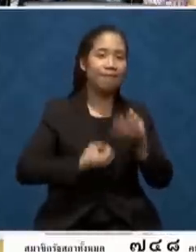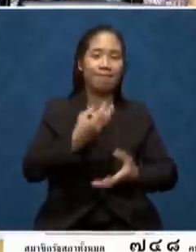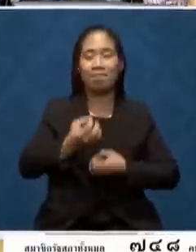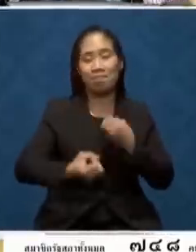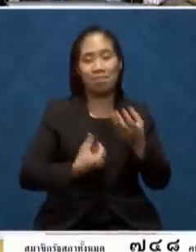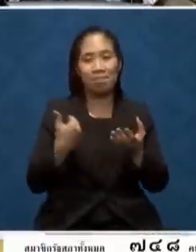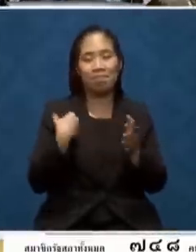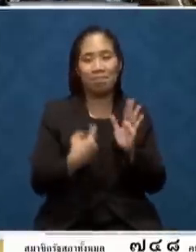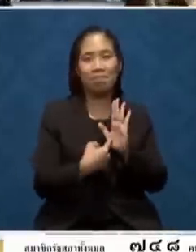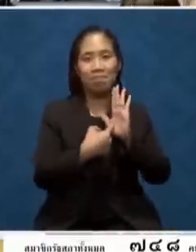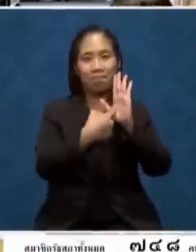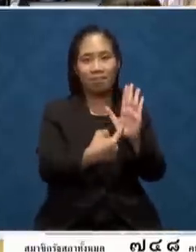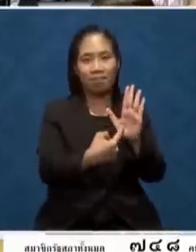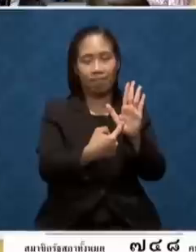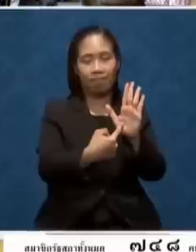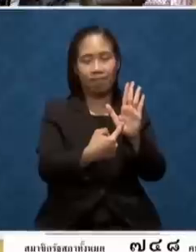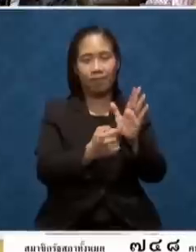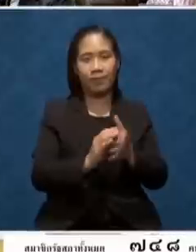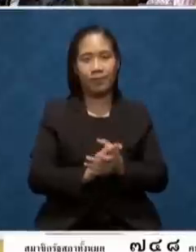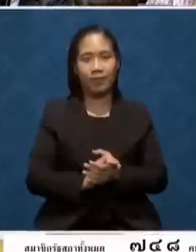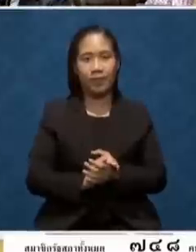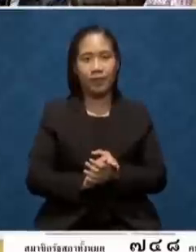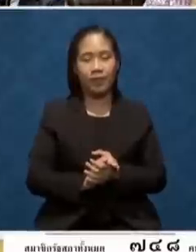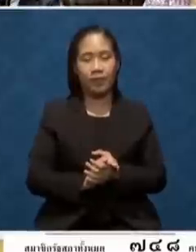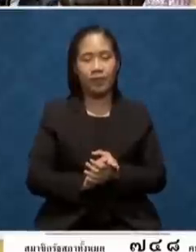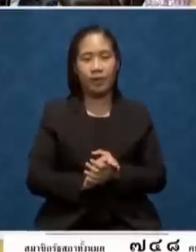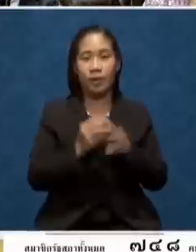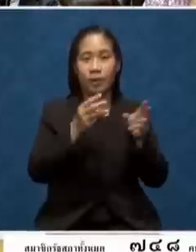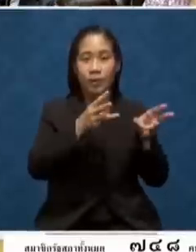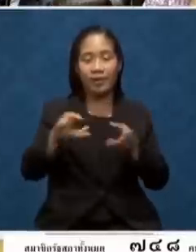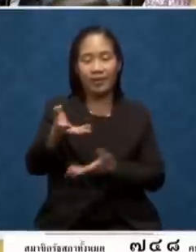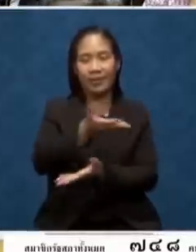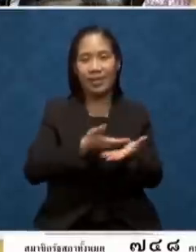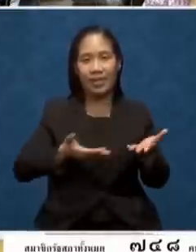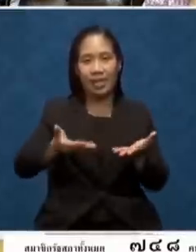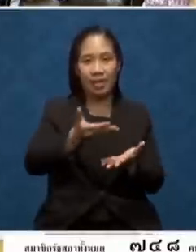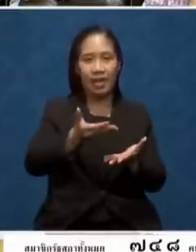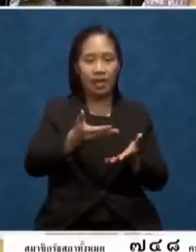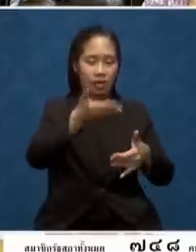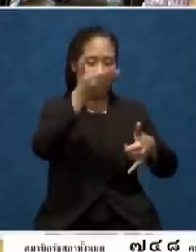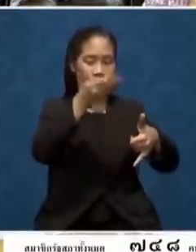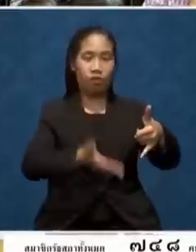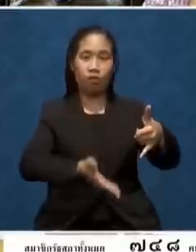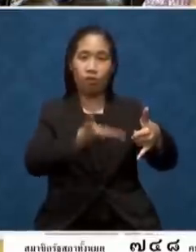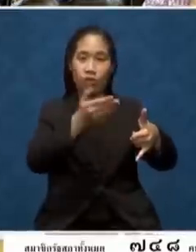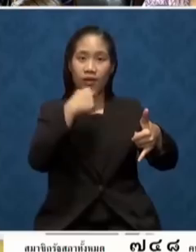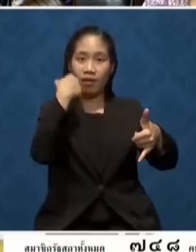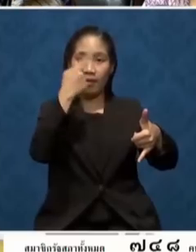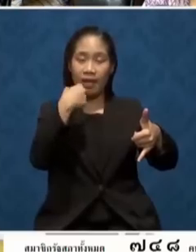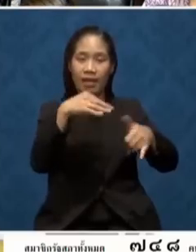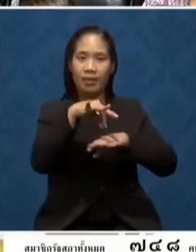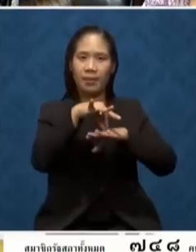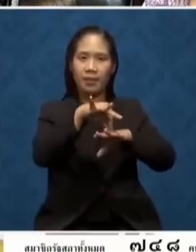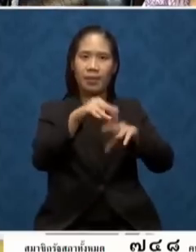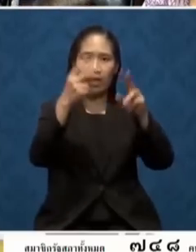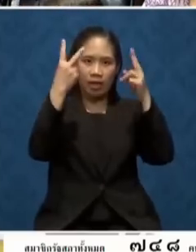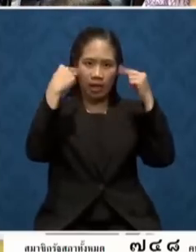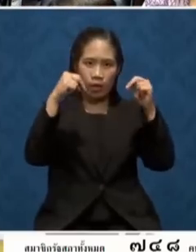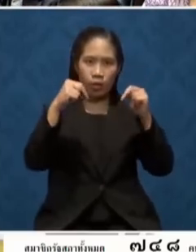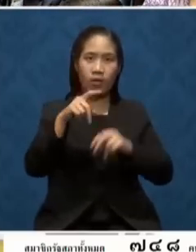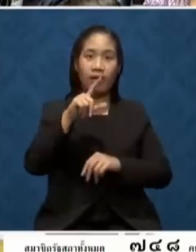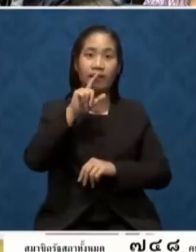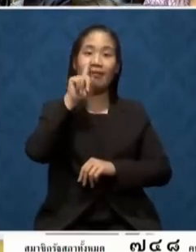ยกประเด็นว่าการพิจารณาบุคคลเป็นนายกรัฐมนตรีเป็น